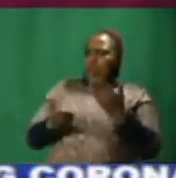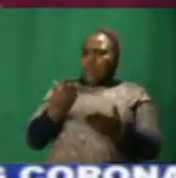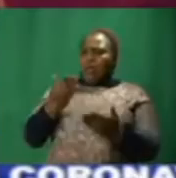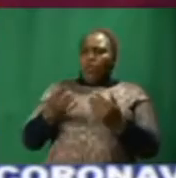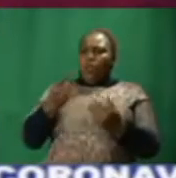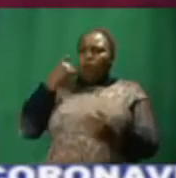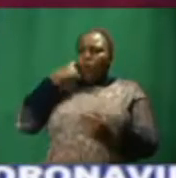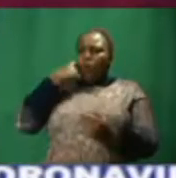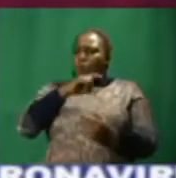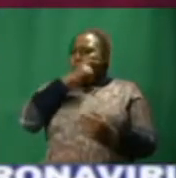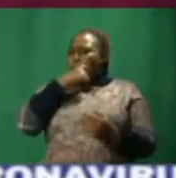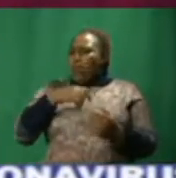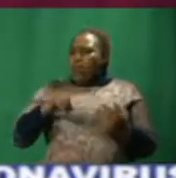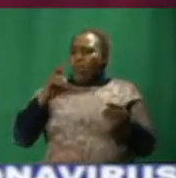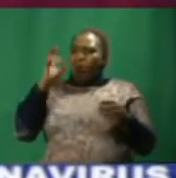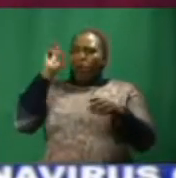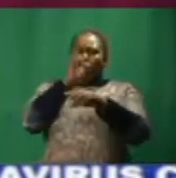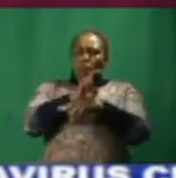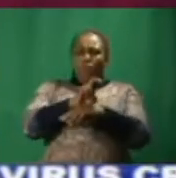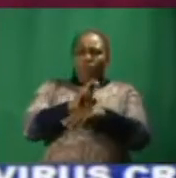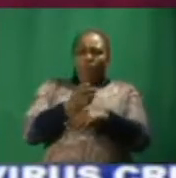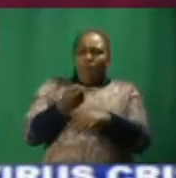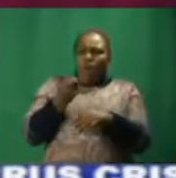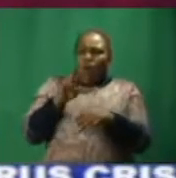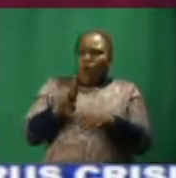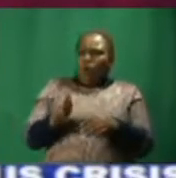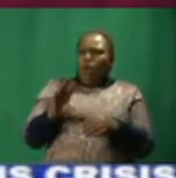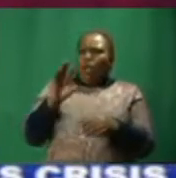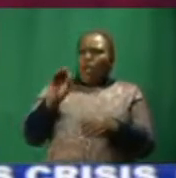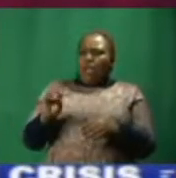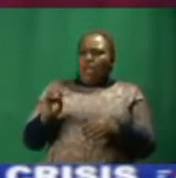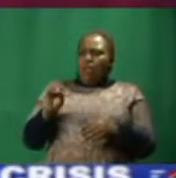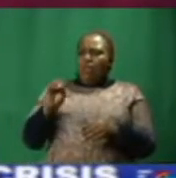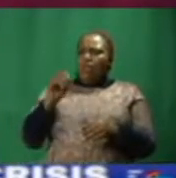kakhulu ngaloko ecile. Uyacala maybe umilwa i-rash lapha